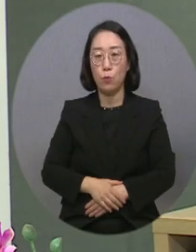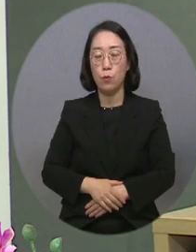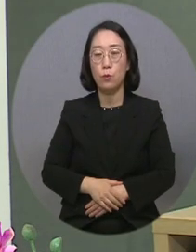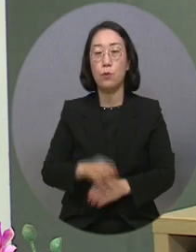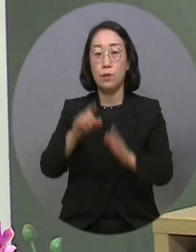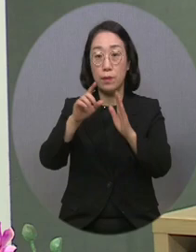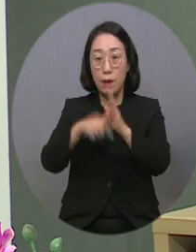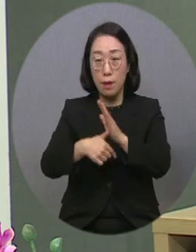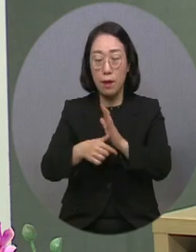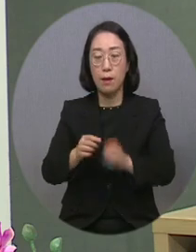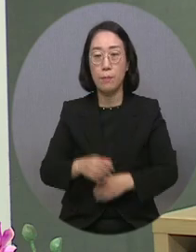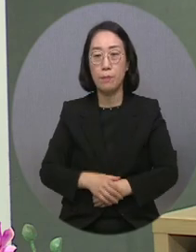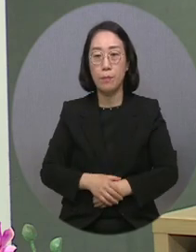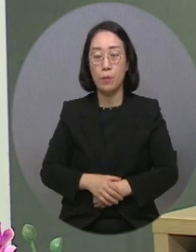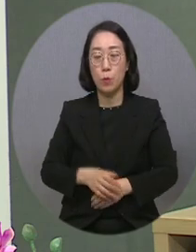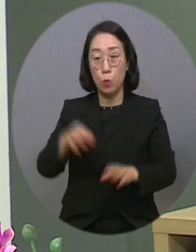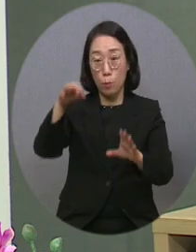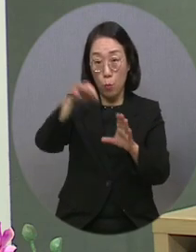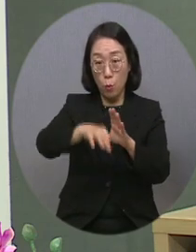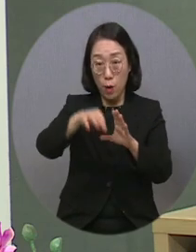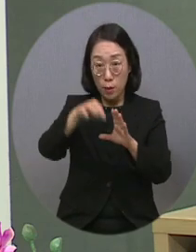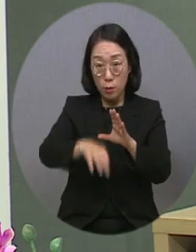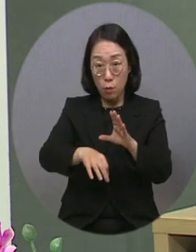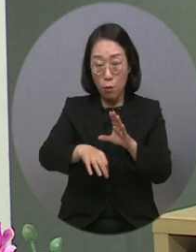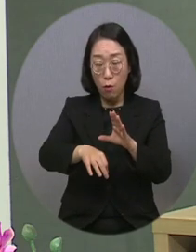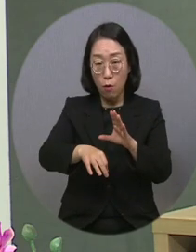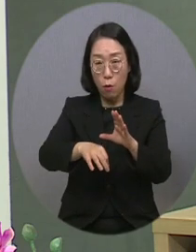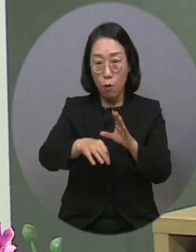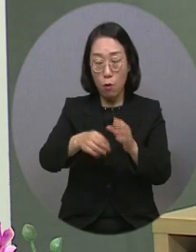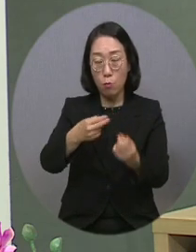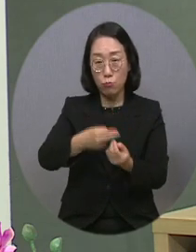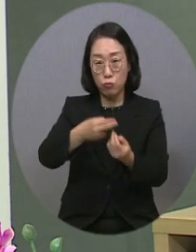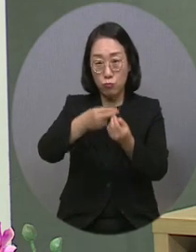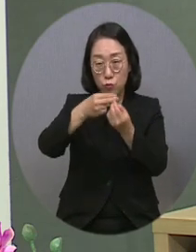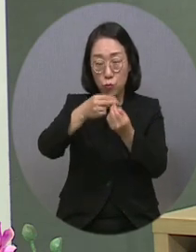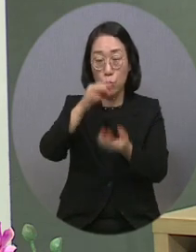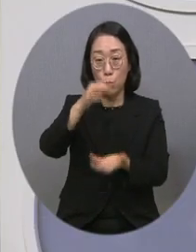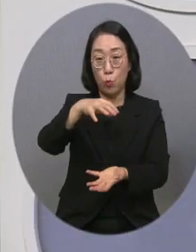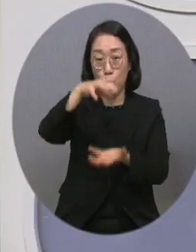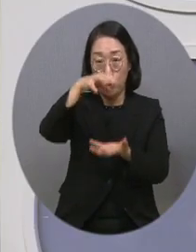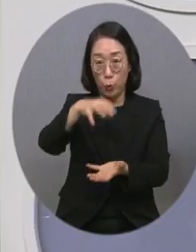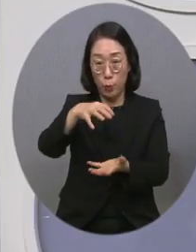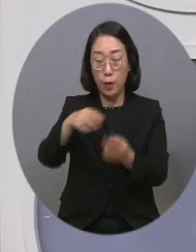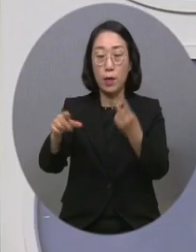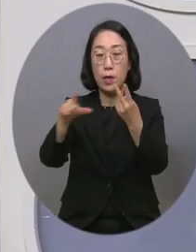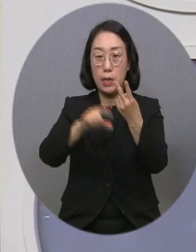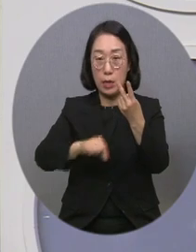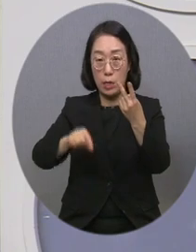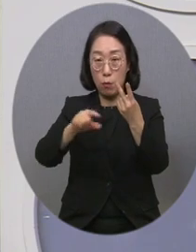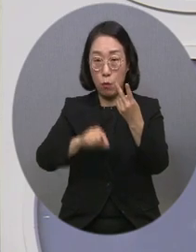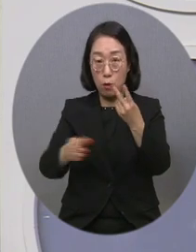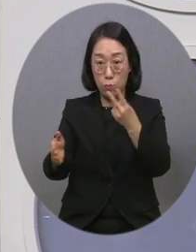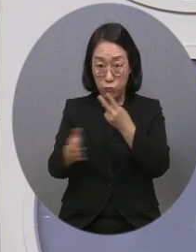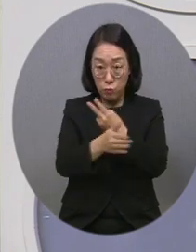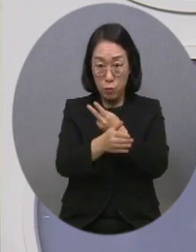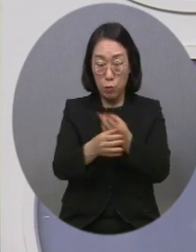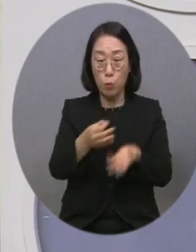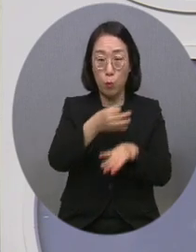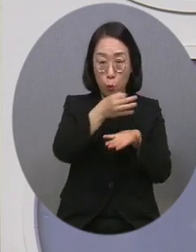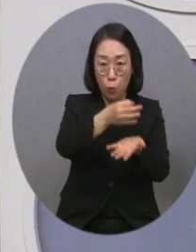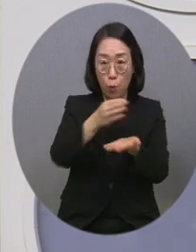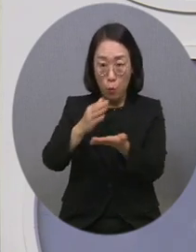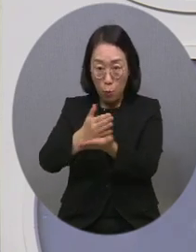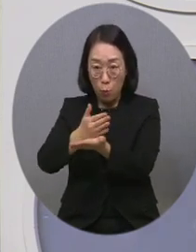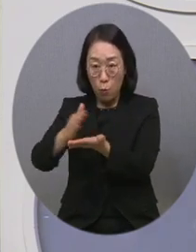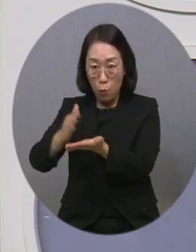모금 운동이 실시돼서 얻어진 재원 확보를 이제 2월부터 배분해가는